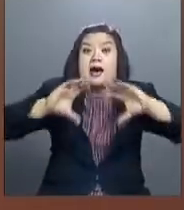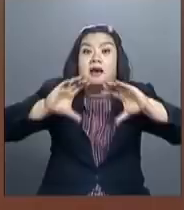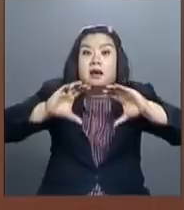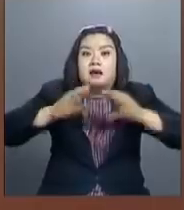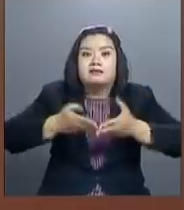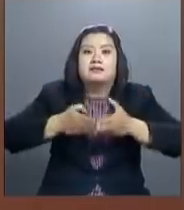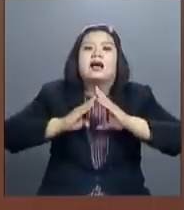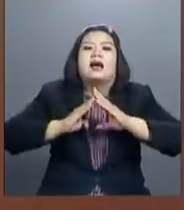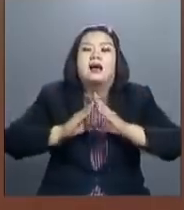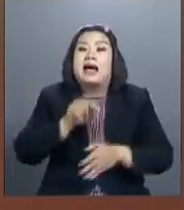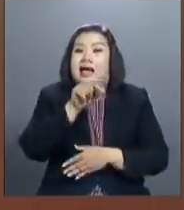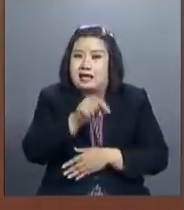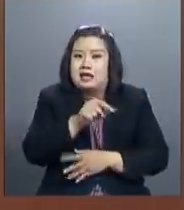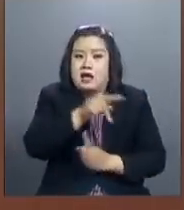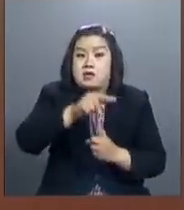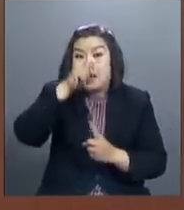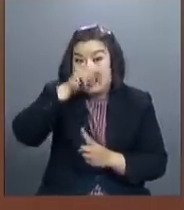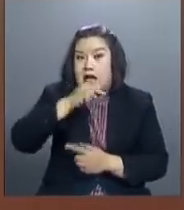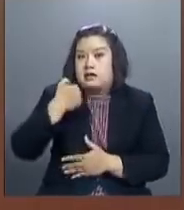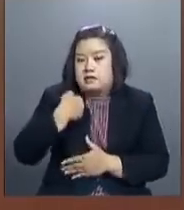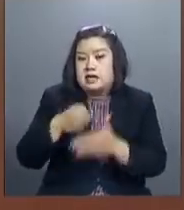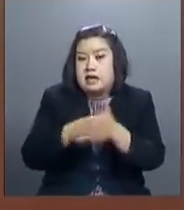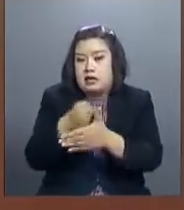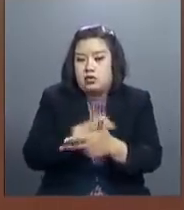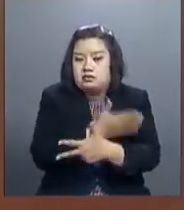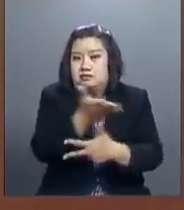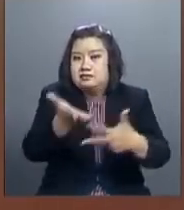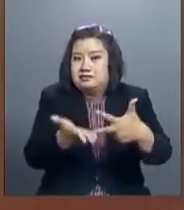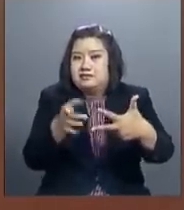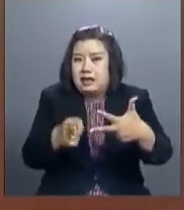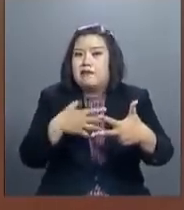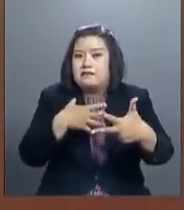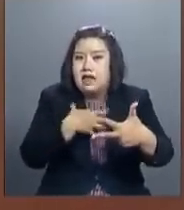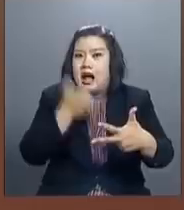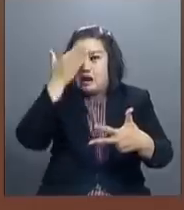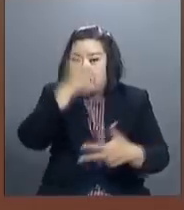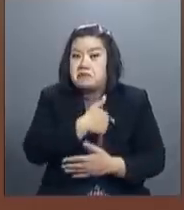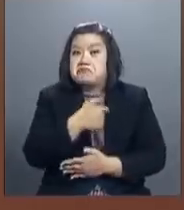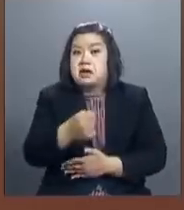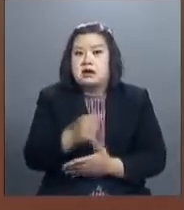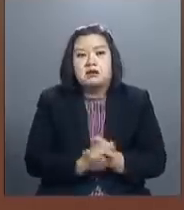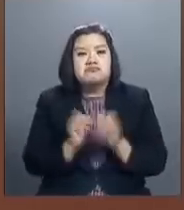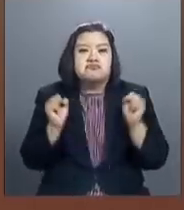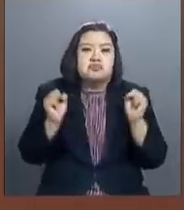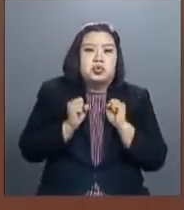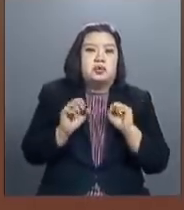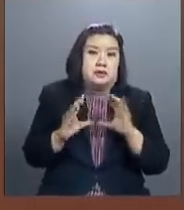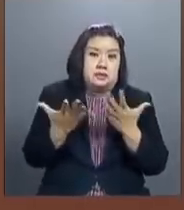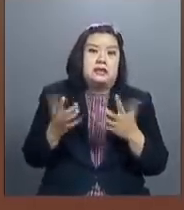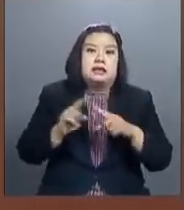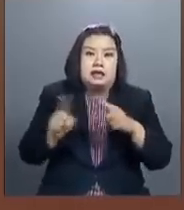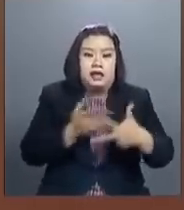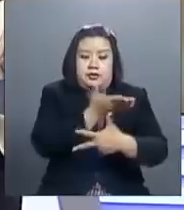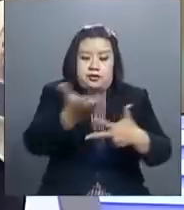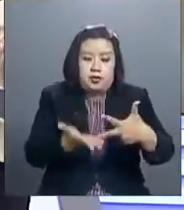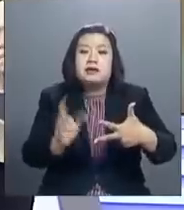ให้พรรคเพื่อไทย3เหตุผลด้วยกันที่จะขับเคลื่อนไปด้วยความมั่นใจโดยไม่ได้รู้สึกหวั่นไหวแต่3เหตุผลนี่ล่ะค่ะมีอะ